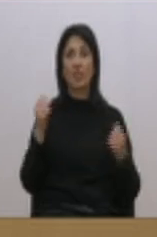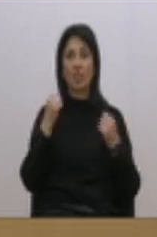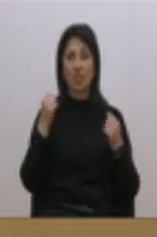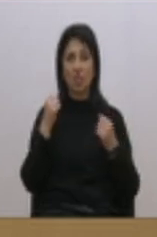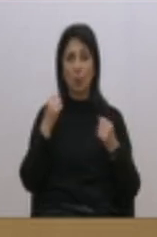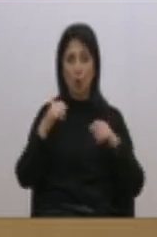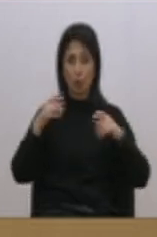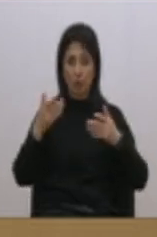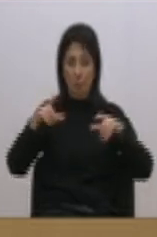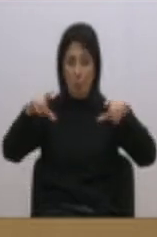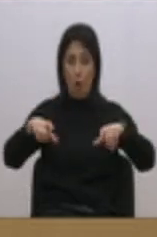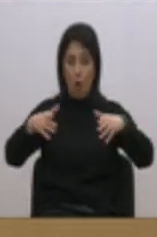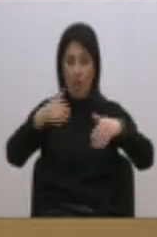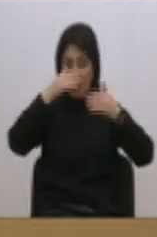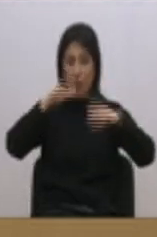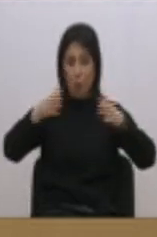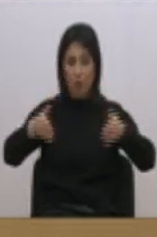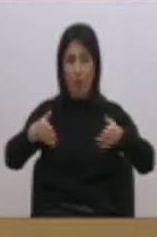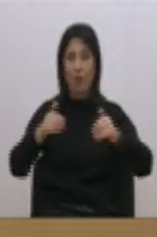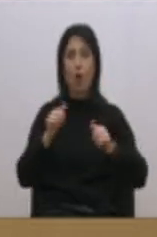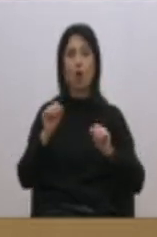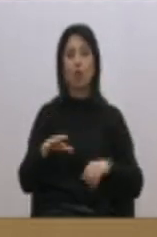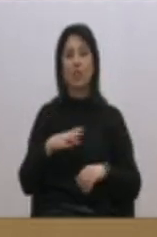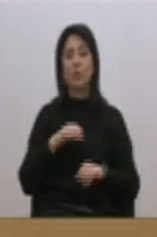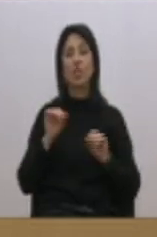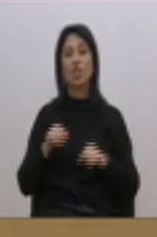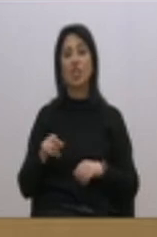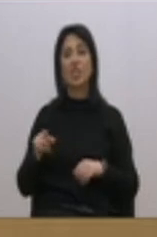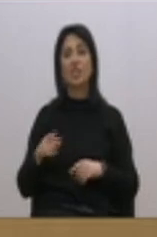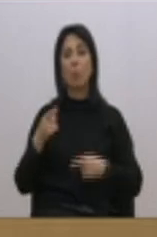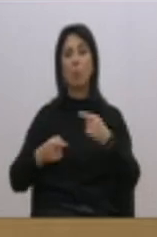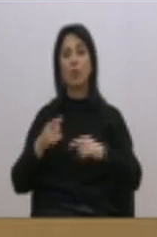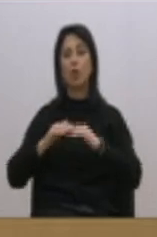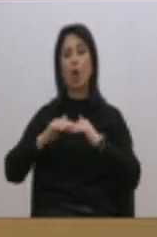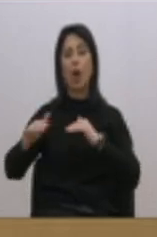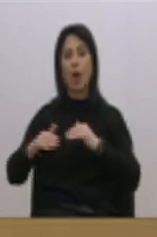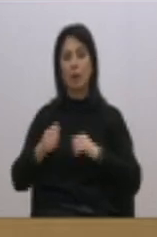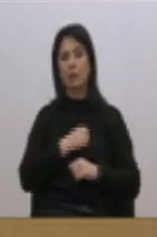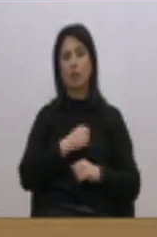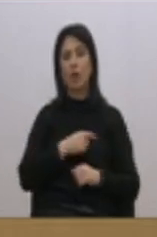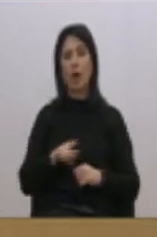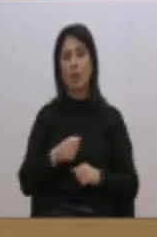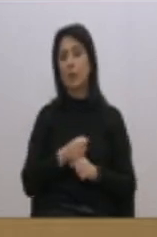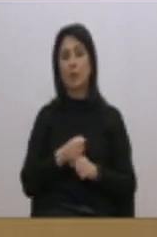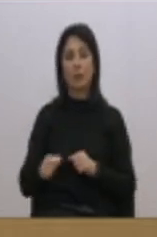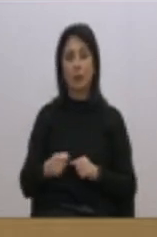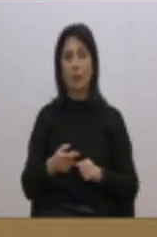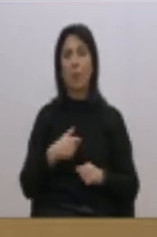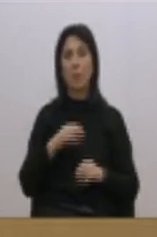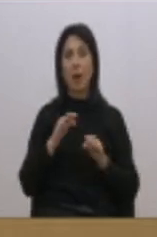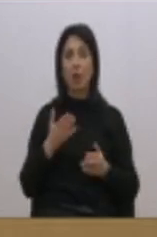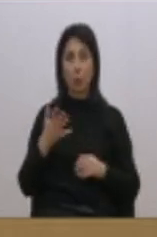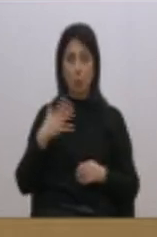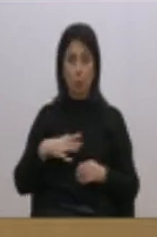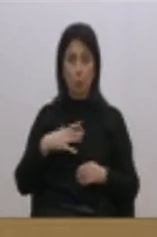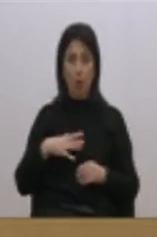სპორტზე, მოედანშია, მოედანზეა შეუძლებელი, როგორ შეიძლება ეს იყოს შესაძლებელი ბრძოლისველზე? Და როგორ შეიძლება ჩვენ მართლა თუ